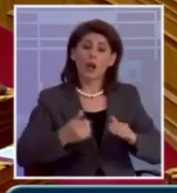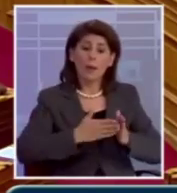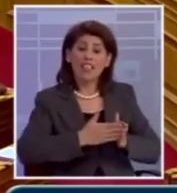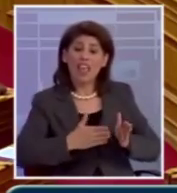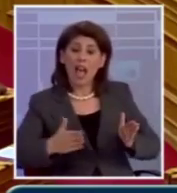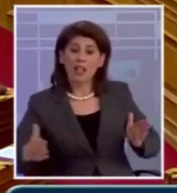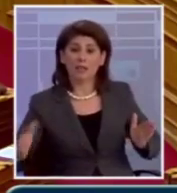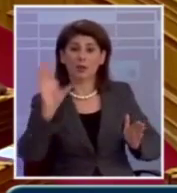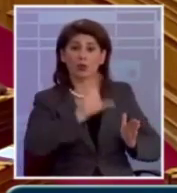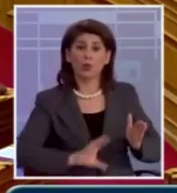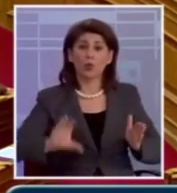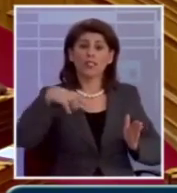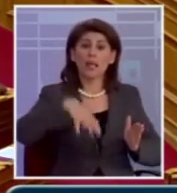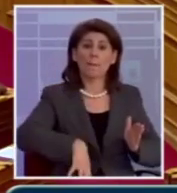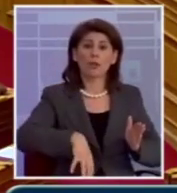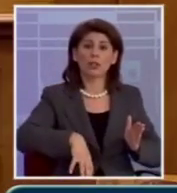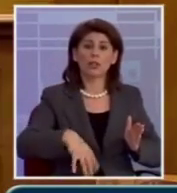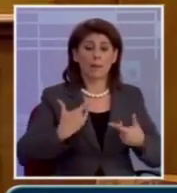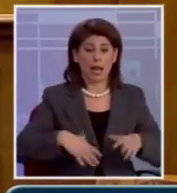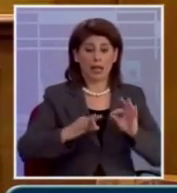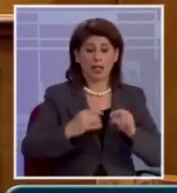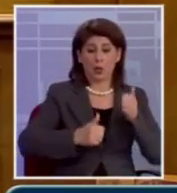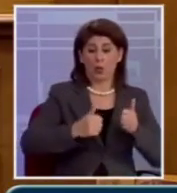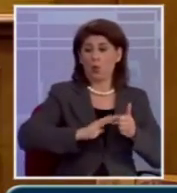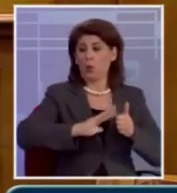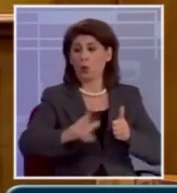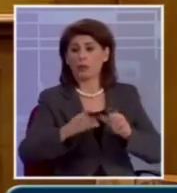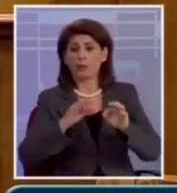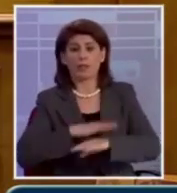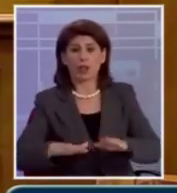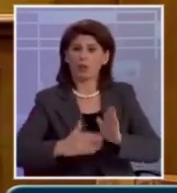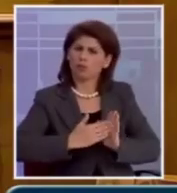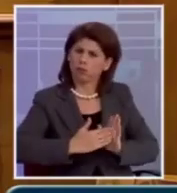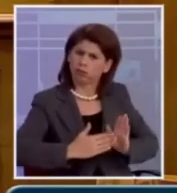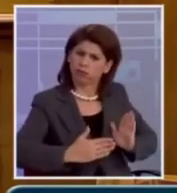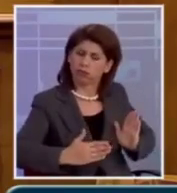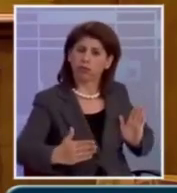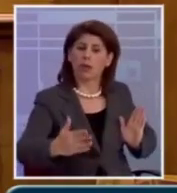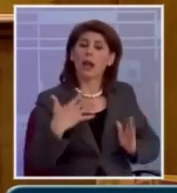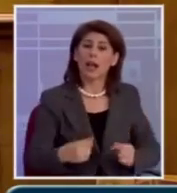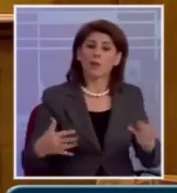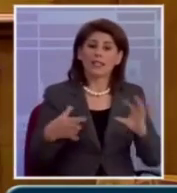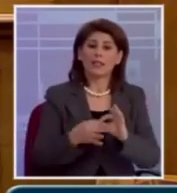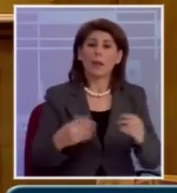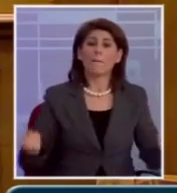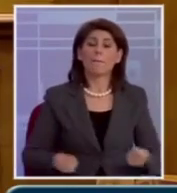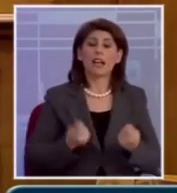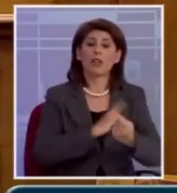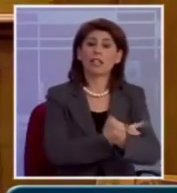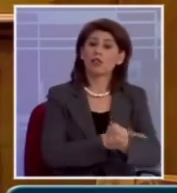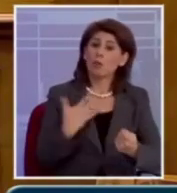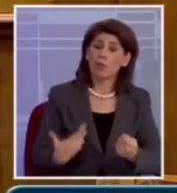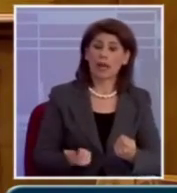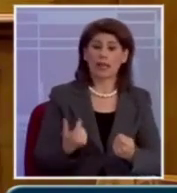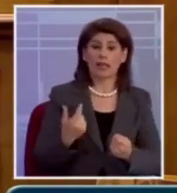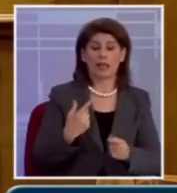διάστημα της τουριστικής περιόδου, να έχουμε σύνδεση των παραγωγικών δυνατοτήτων που έχει η Ελλάδα